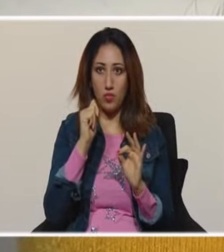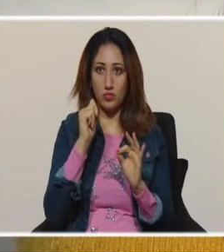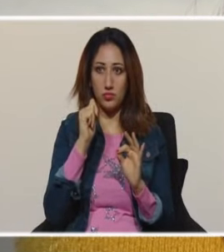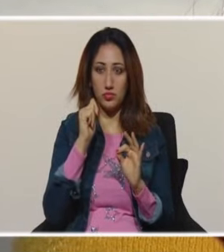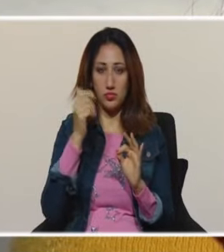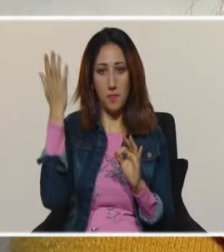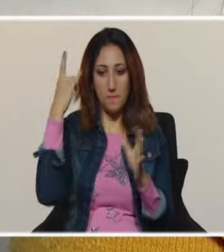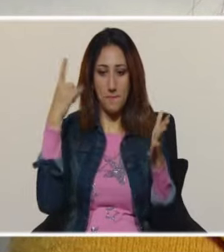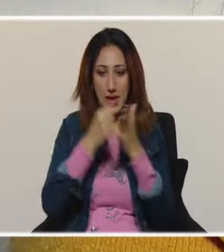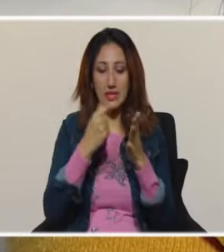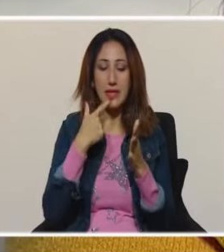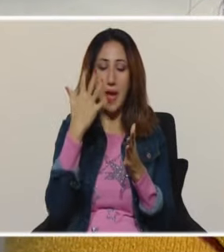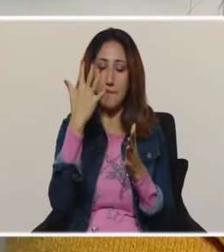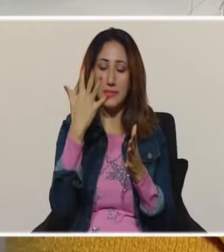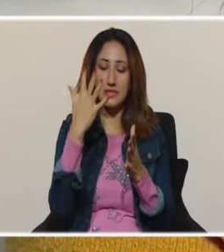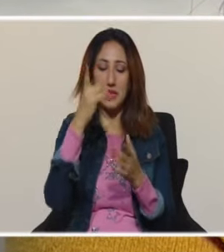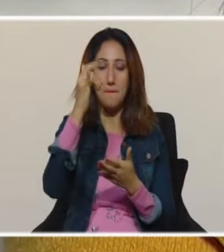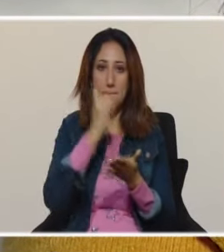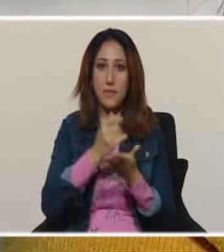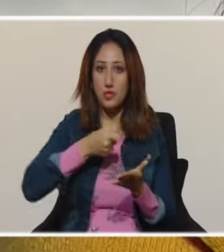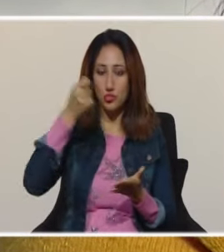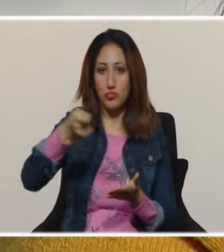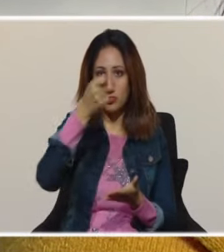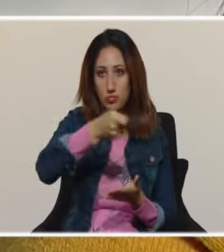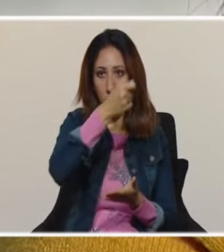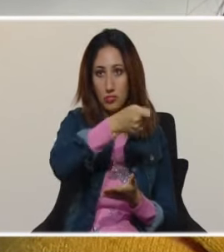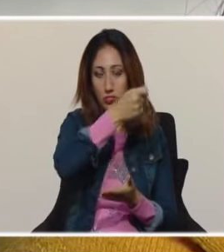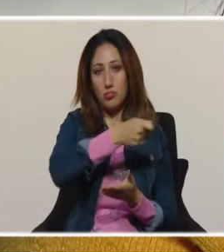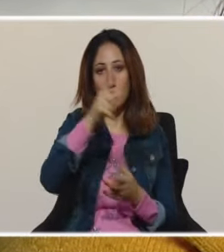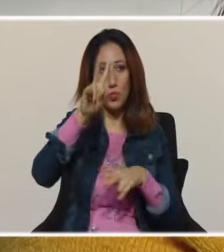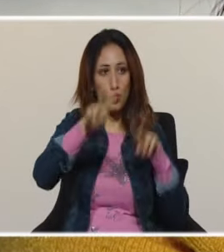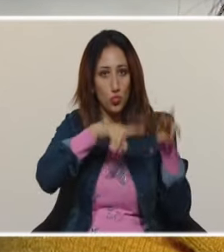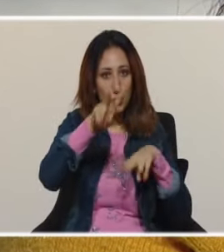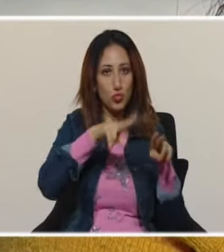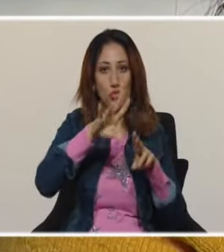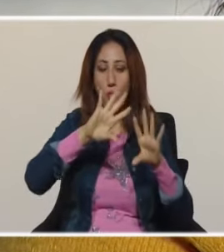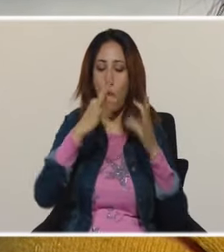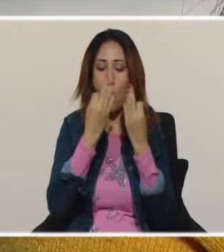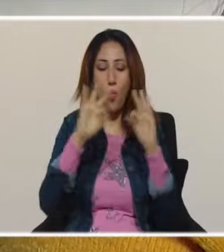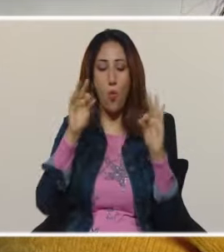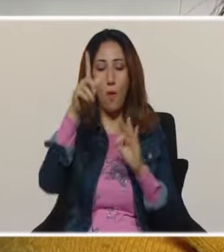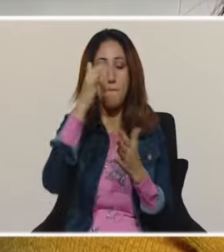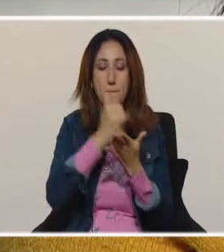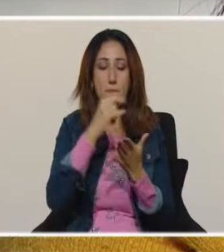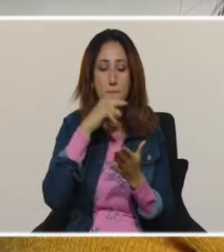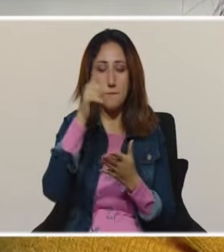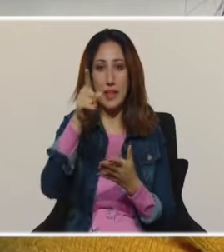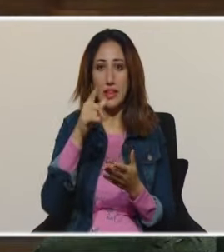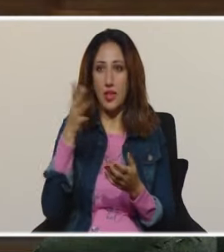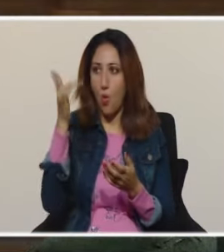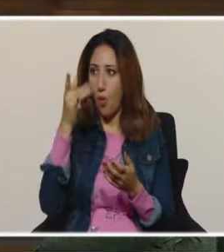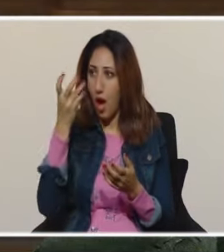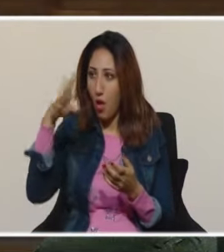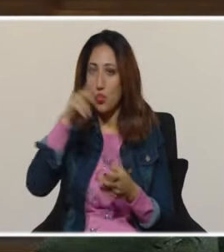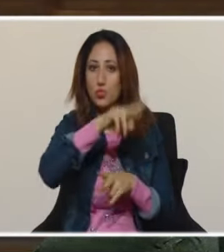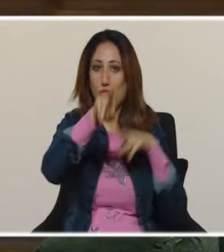من 5 سنين، هي المسؤولة عن محاولة تجهيز إخواتها أو أختها اللي بتتجوز، هي